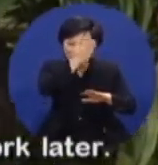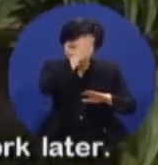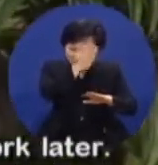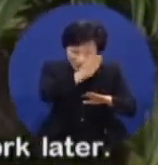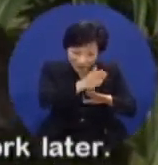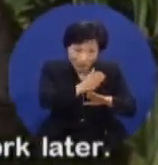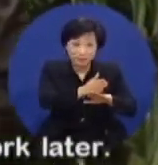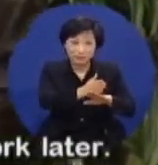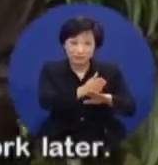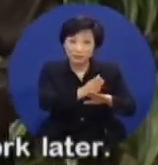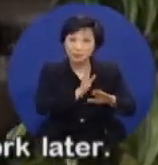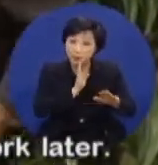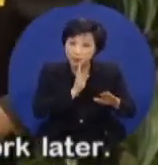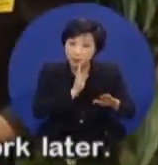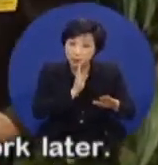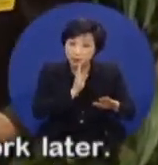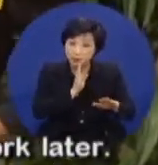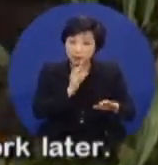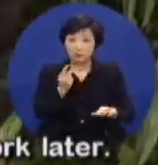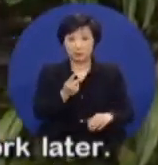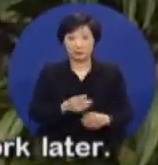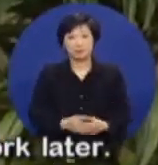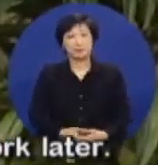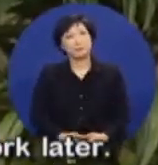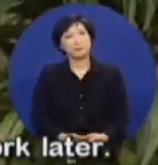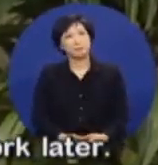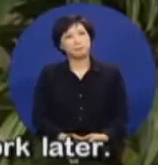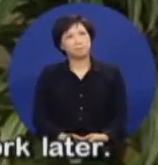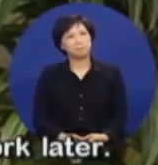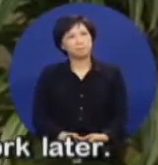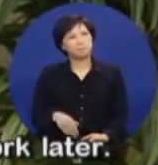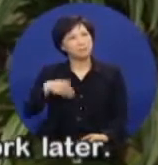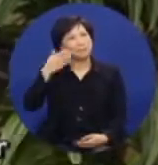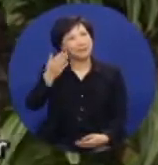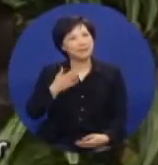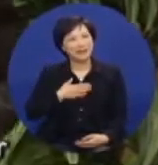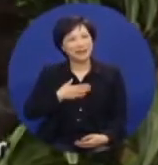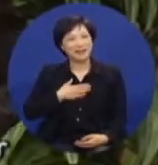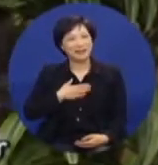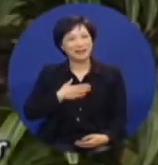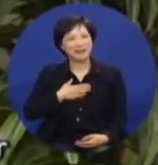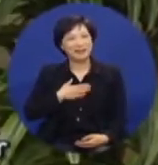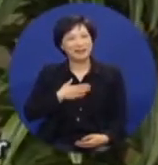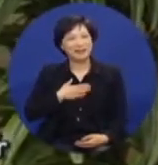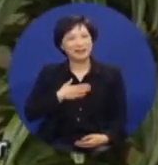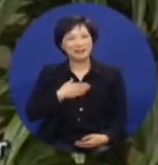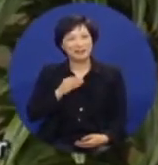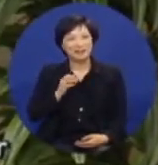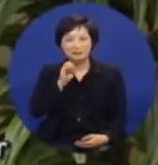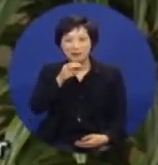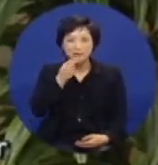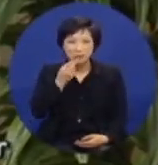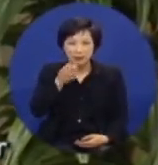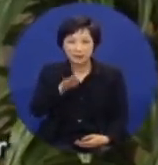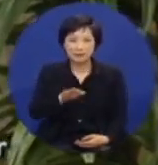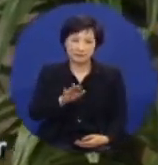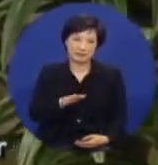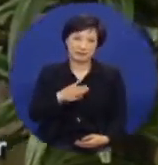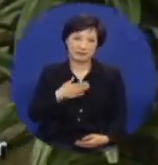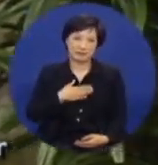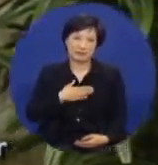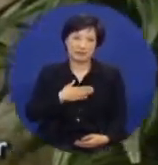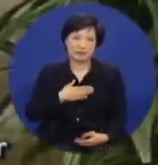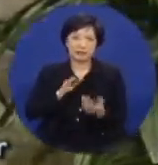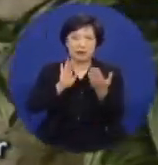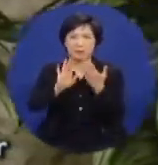감사합니당 그리고 옥 쥐는 말하지 않지만 내가 돈 보름은